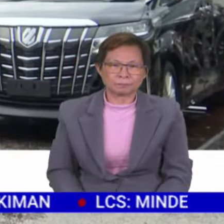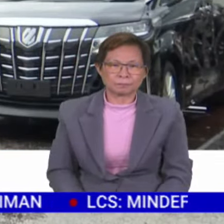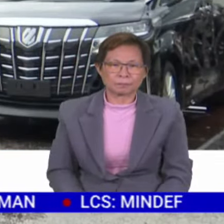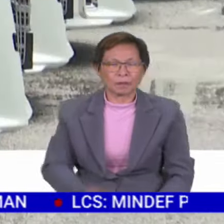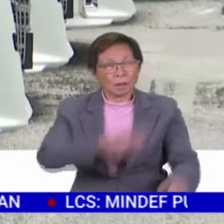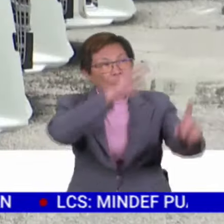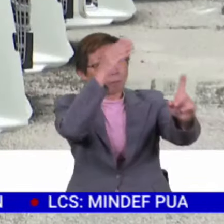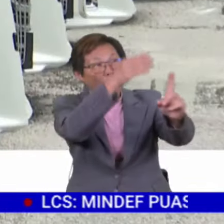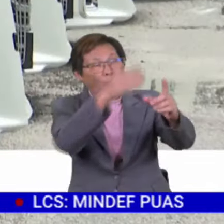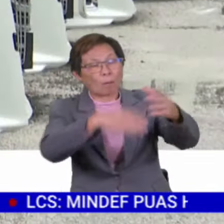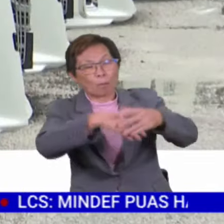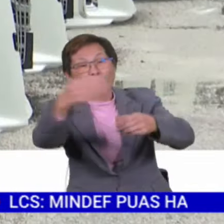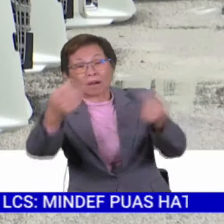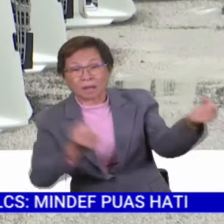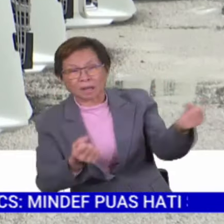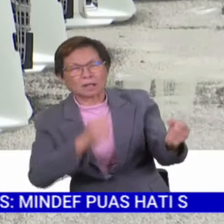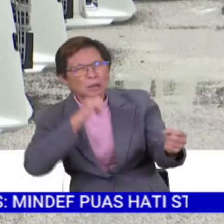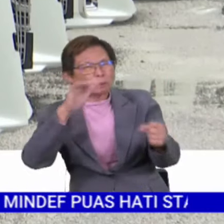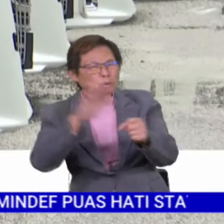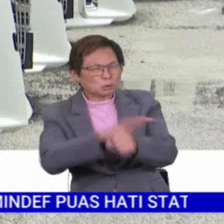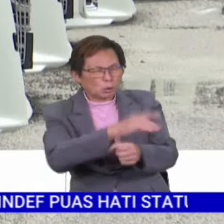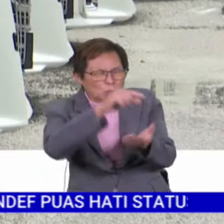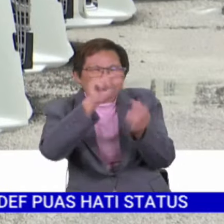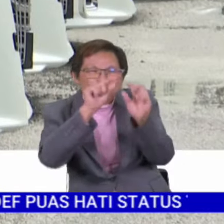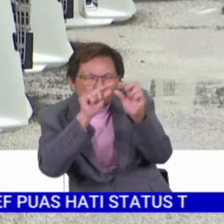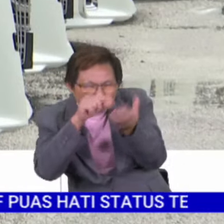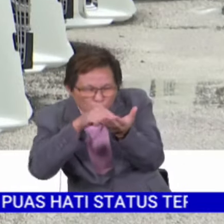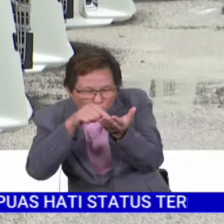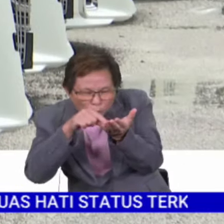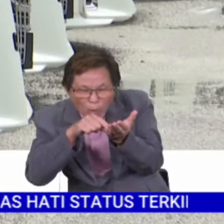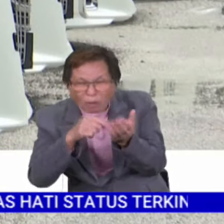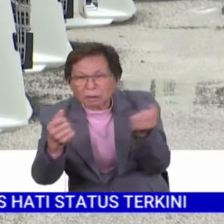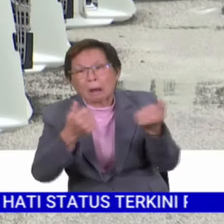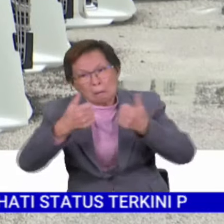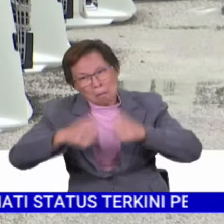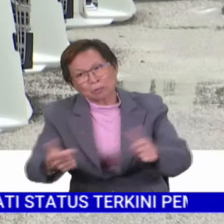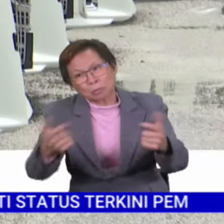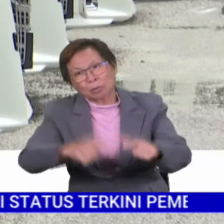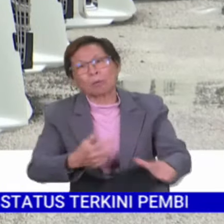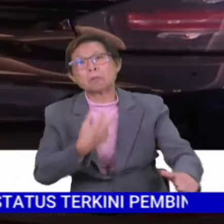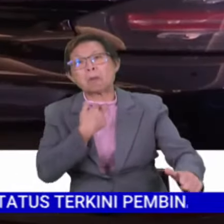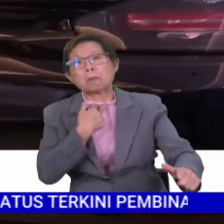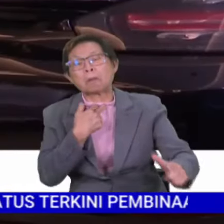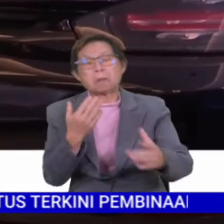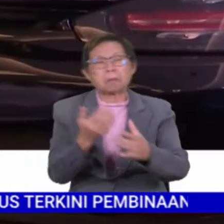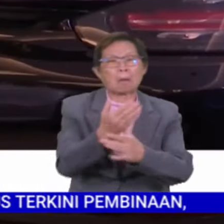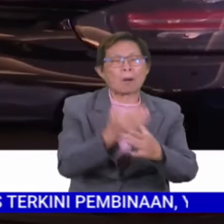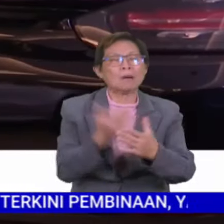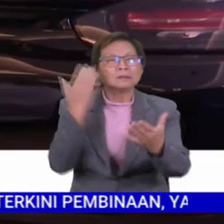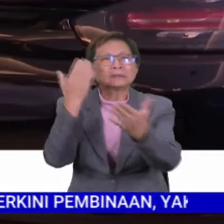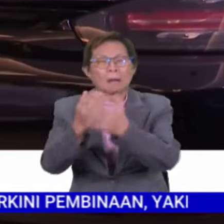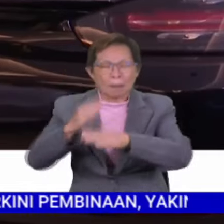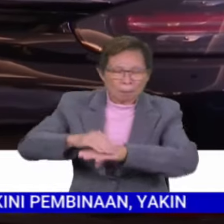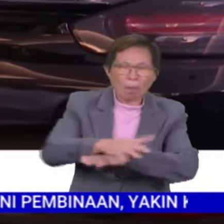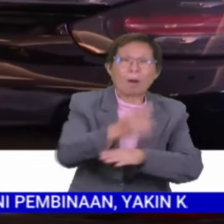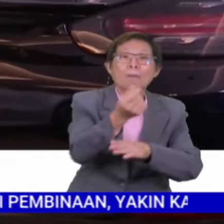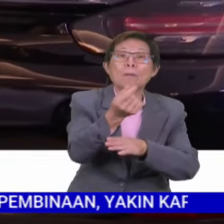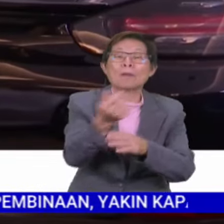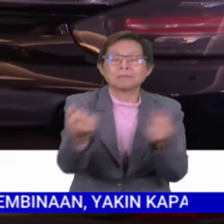Daripada aspek pengeluaran, kekurangan komponen kenderaan dijangka masih berlaku kerana gangguan rantaian bekalan global hingga mempengaruhi